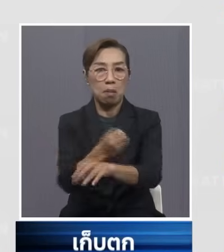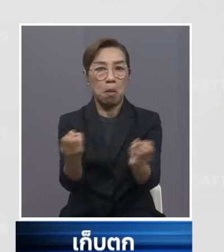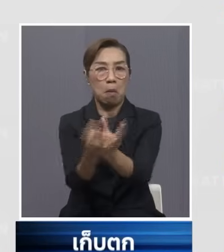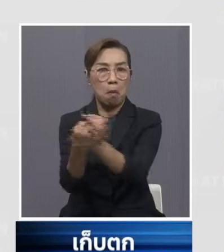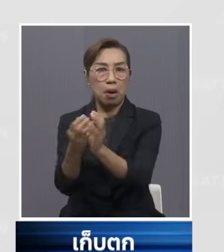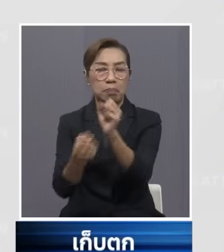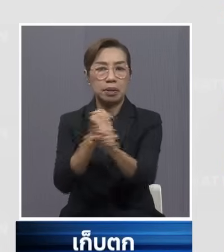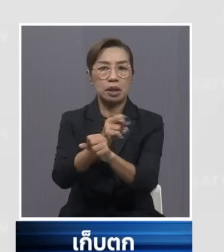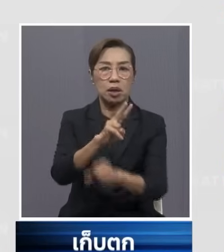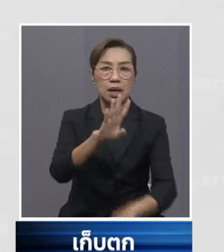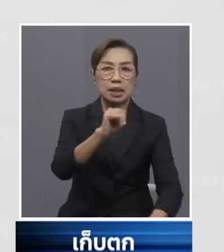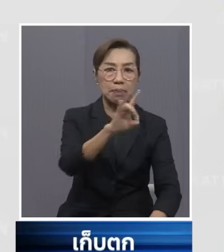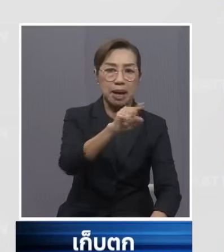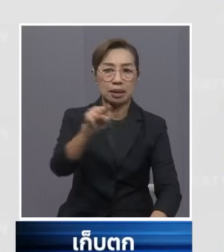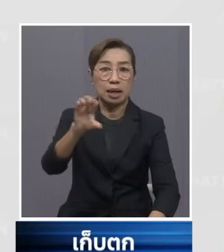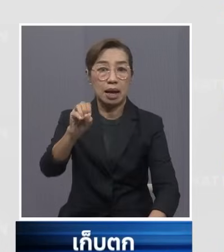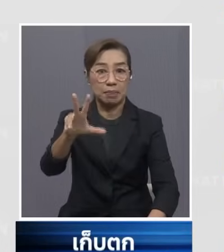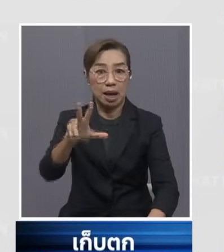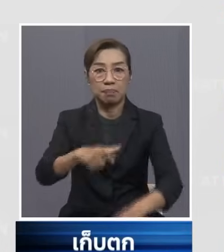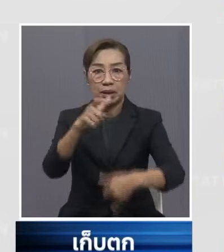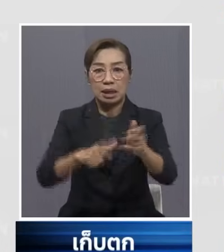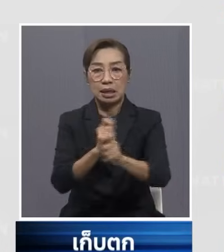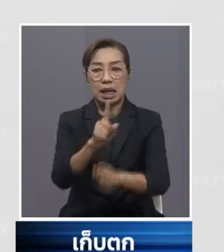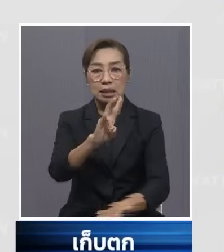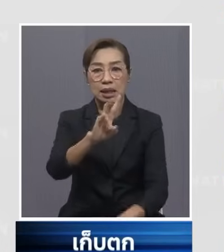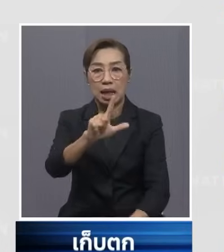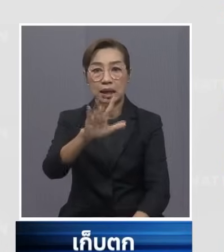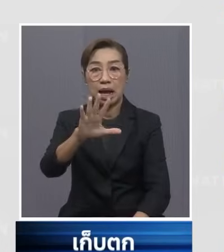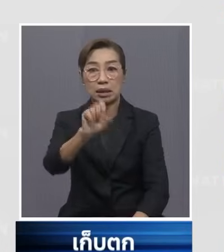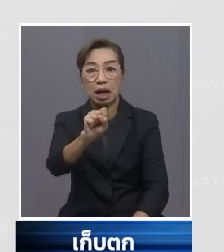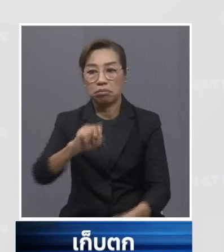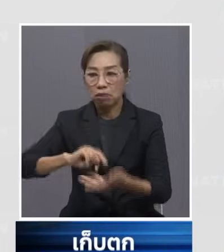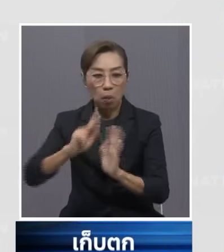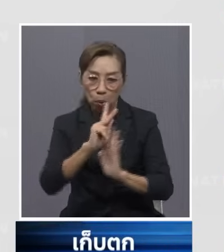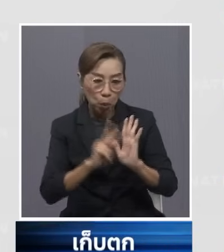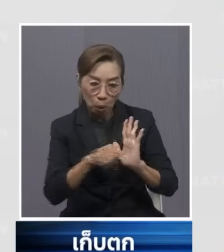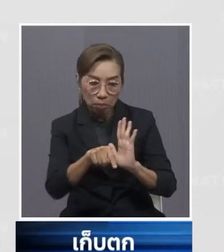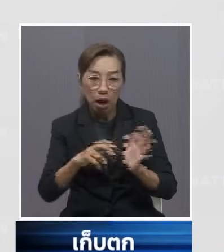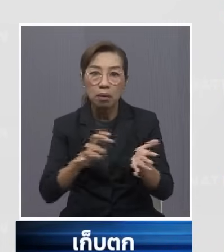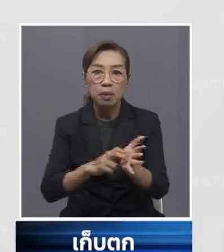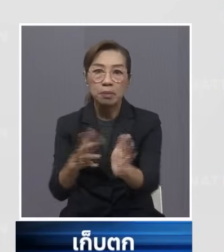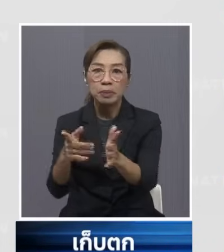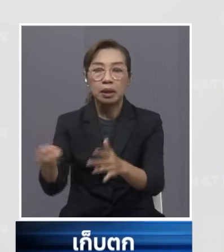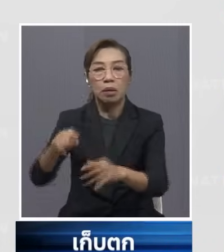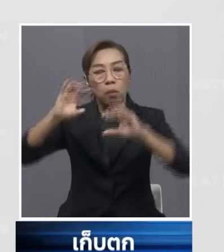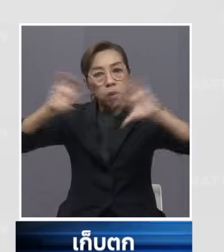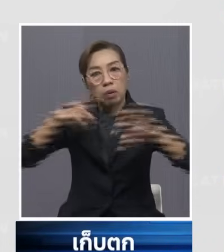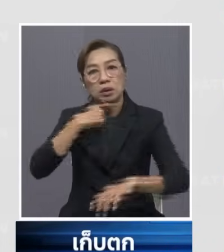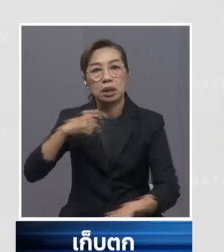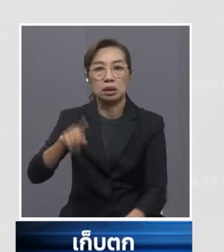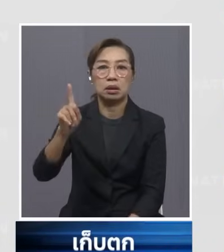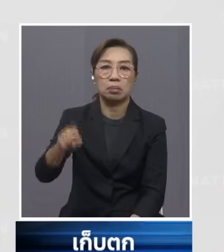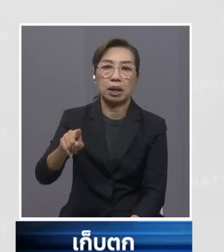ช่วงปี 48 -ปี 53คนละ 7, 500,000บาทโดยที่ไม่ได้มีกฎหมายรองรับแล้วก็รัดเสียหายไป